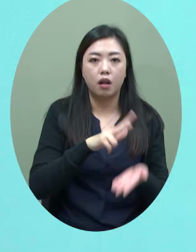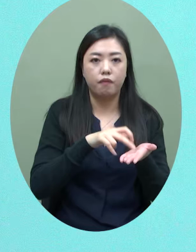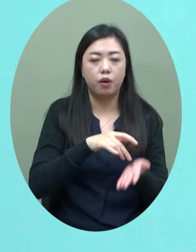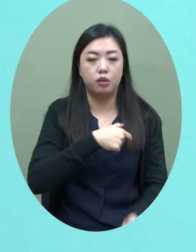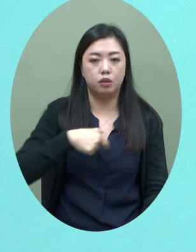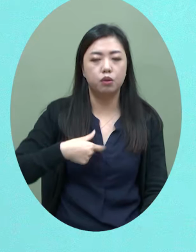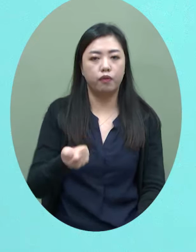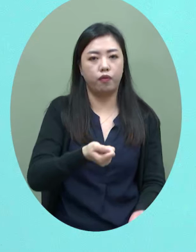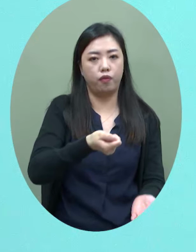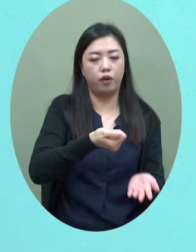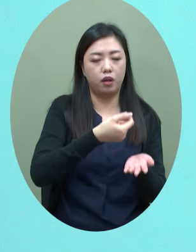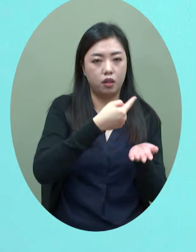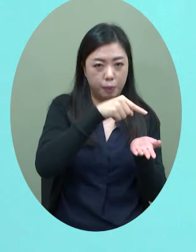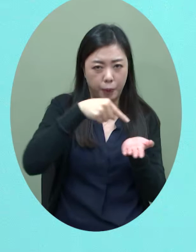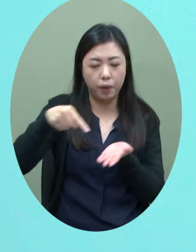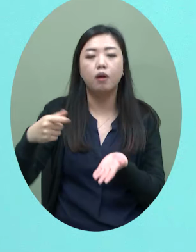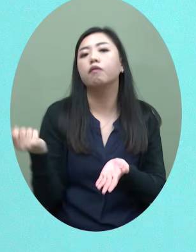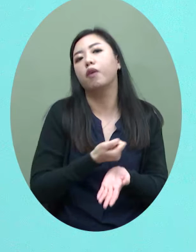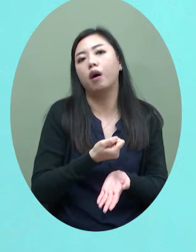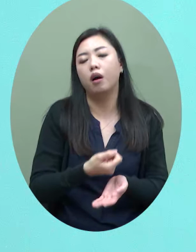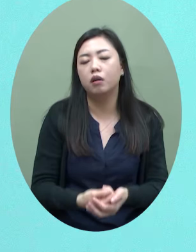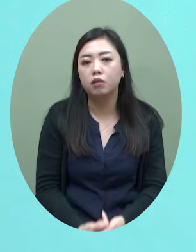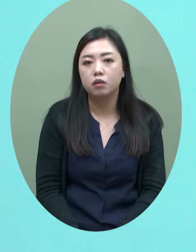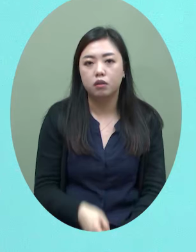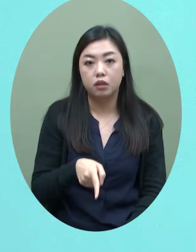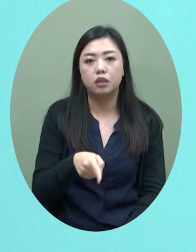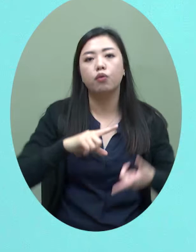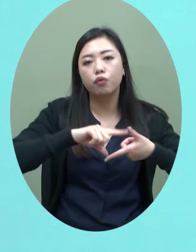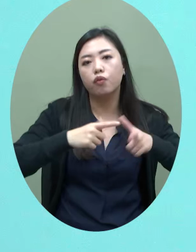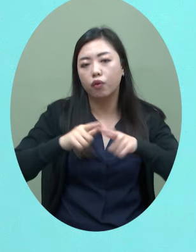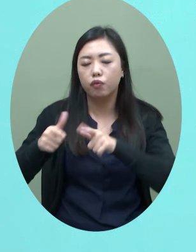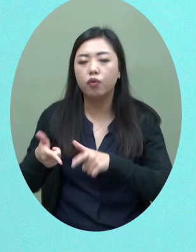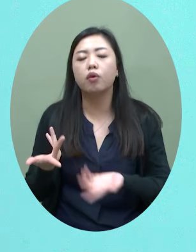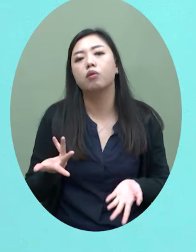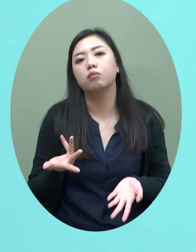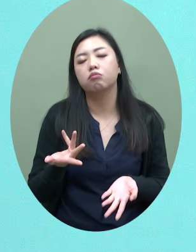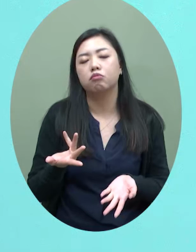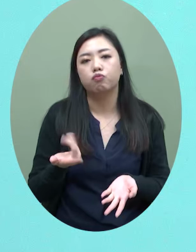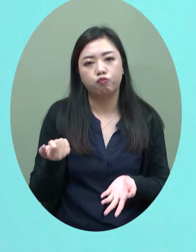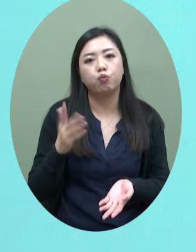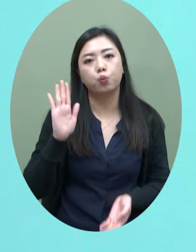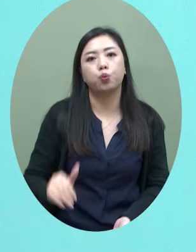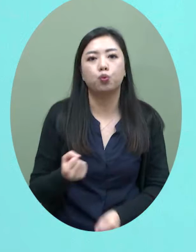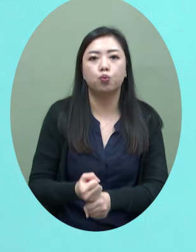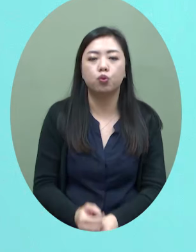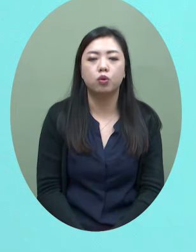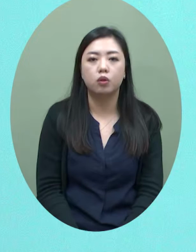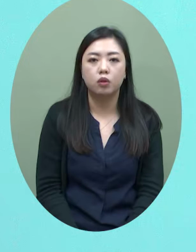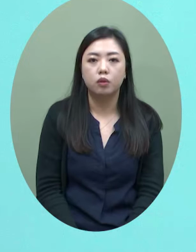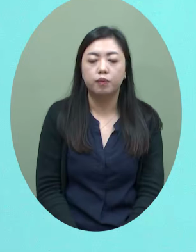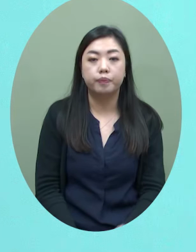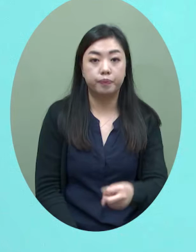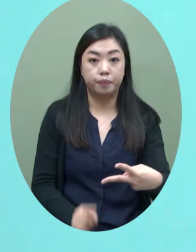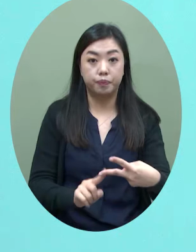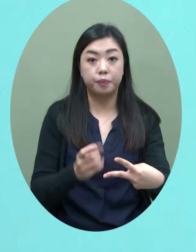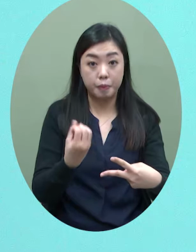員嘅審議咧可以係更加高效率嚇。咁所以呢幾個方面嘅工作咧，我哋都係會做嘅。第二個問題